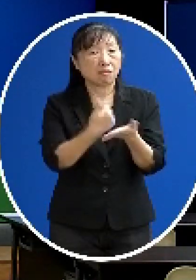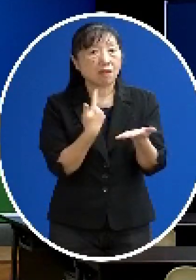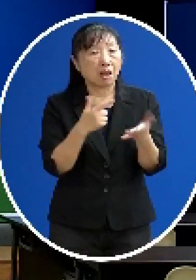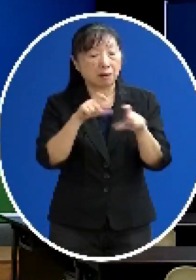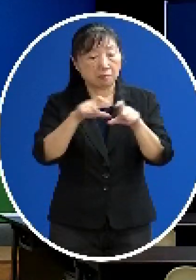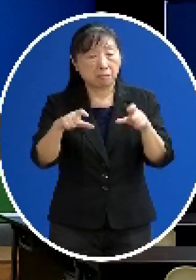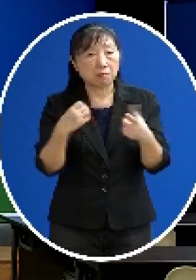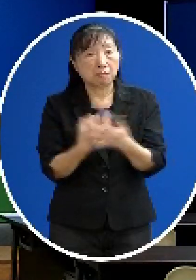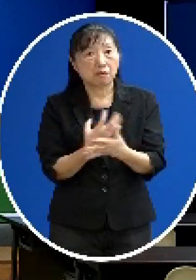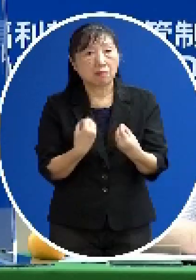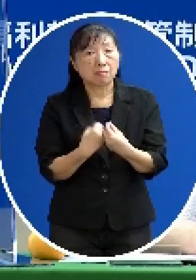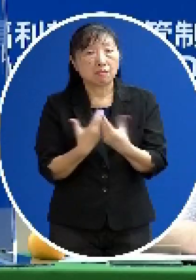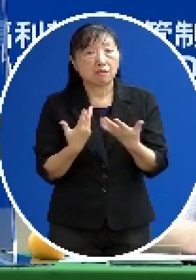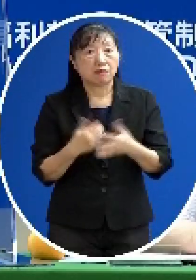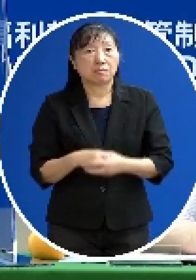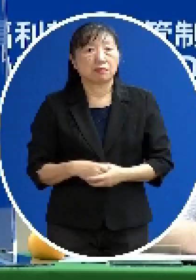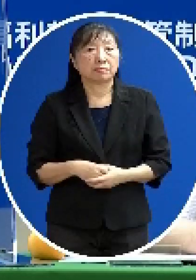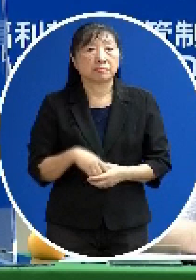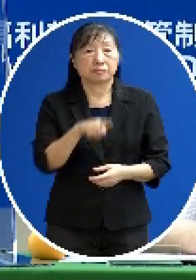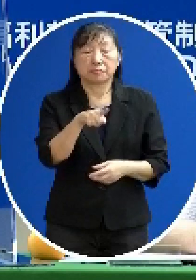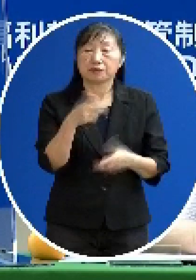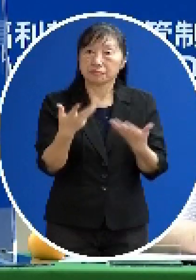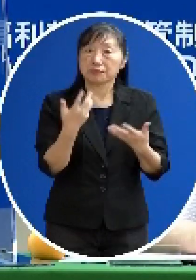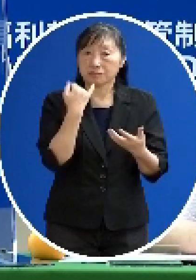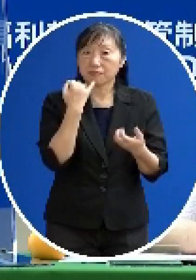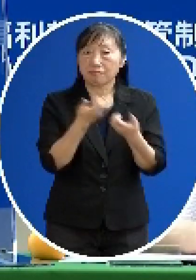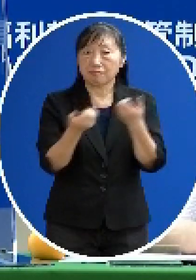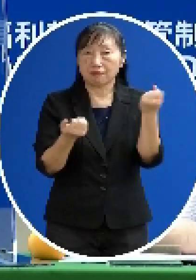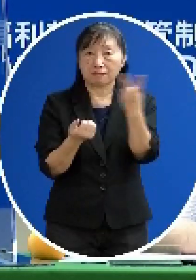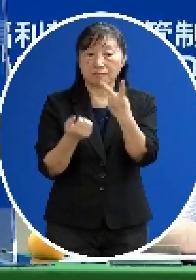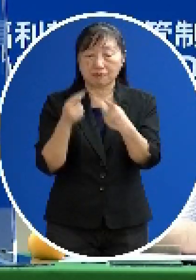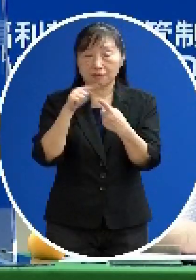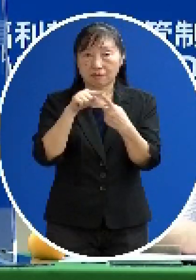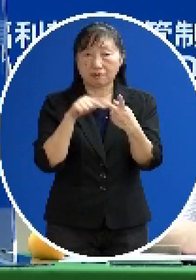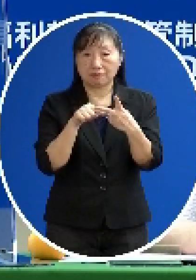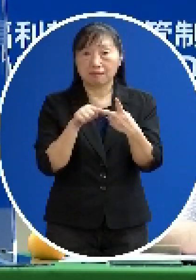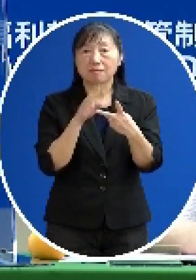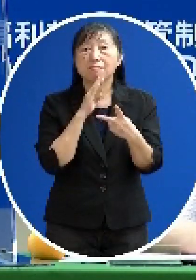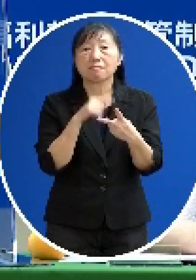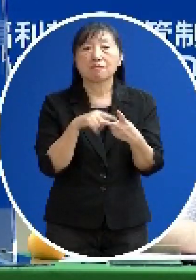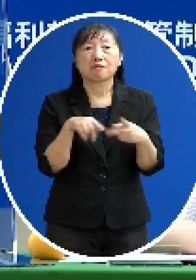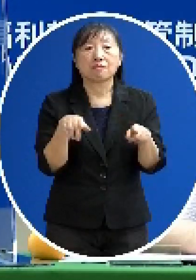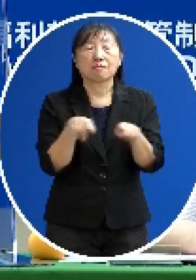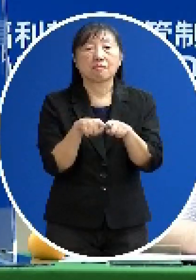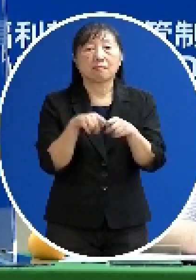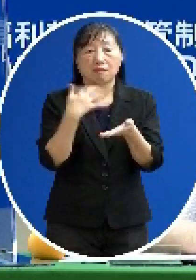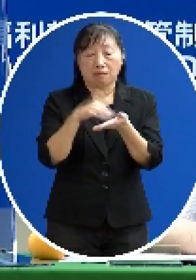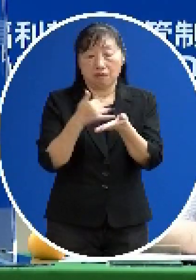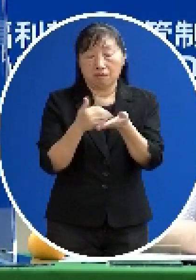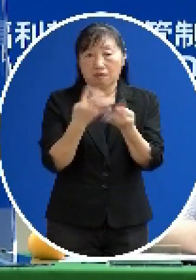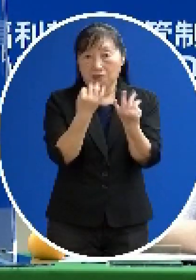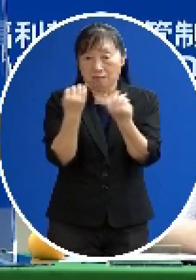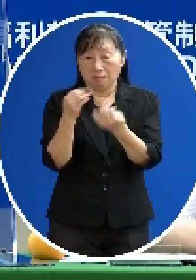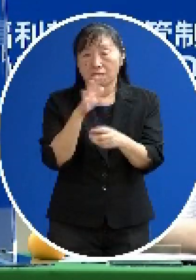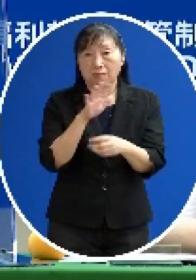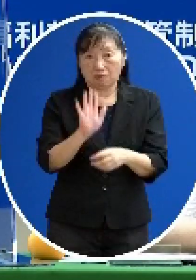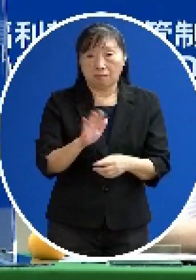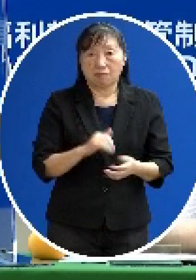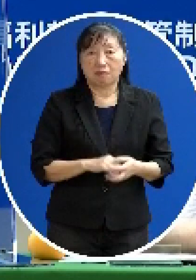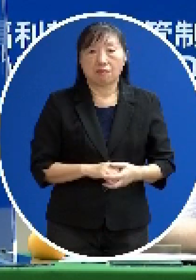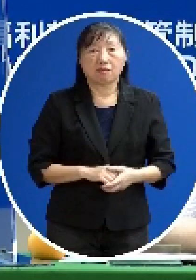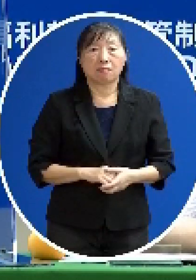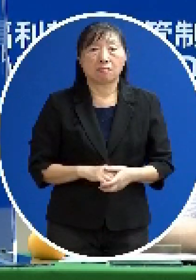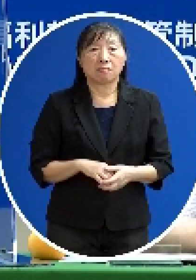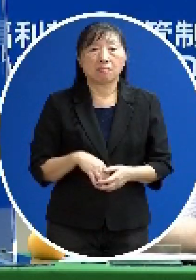谢。 有大概分作两个了哈，一般的我们会把这个数也估进去，那第二个我们到时候